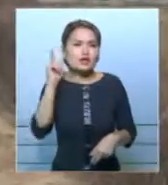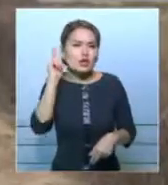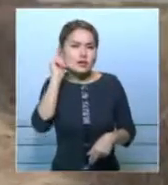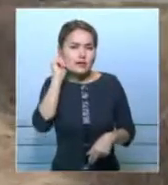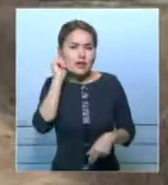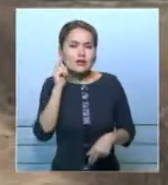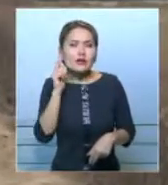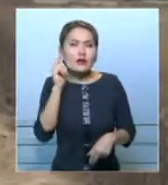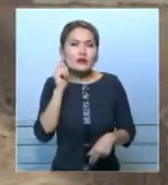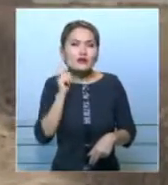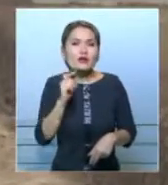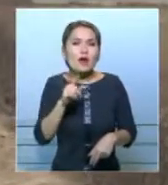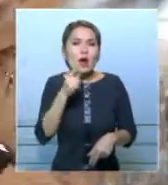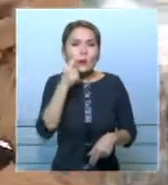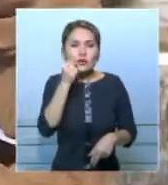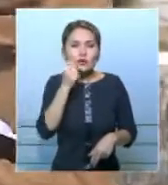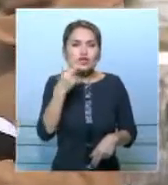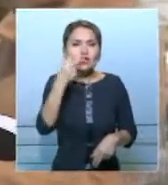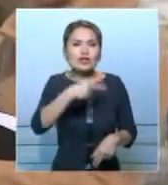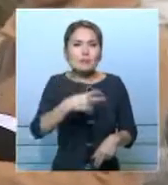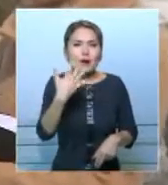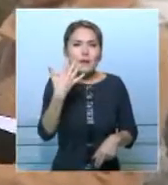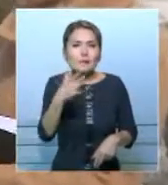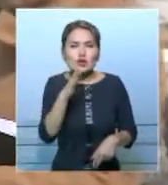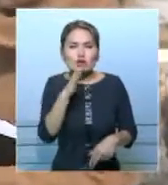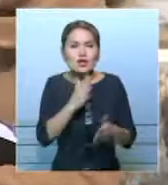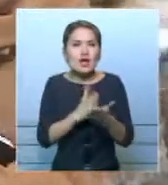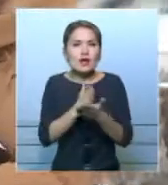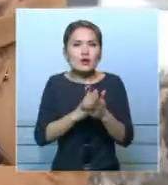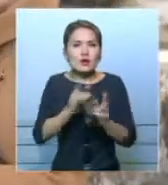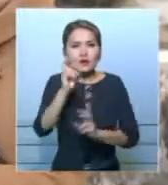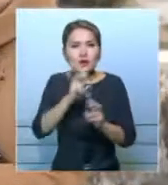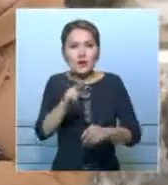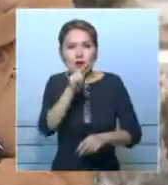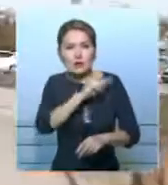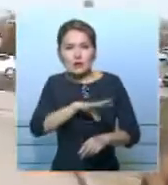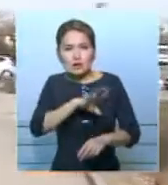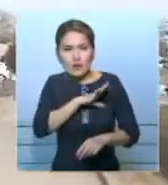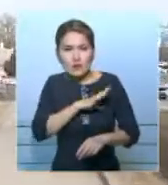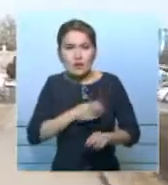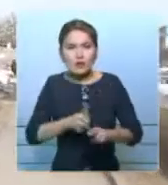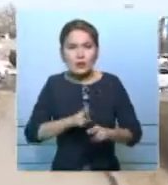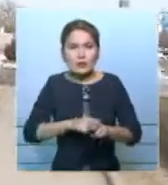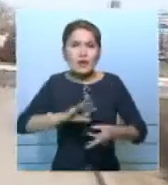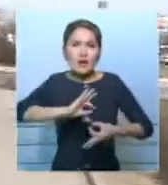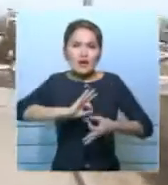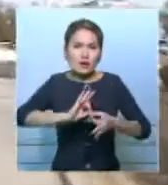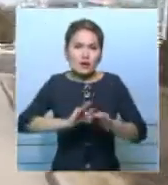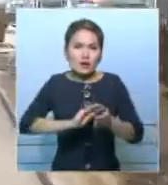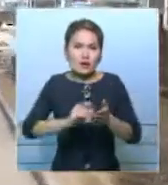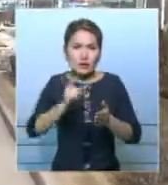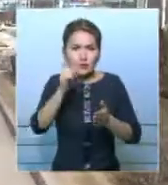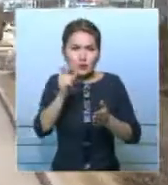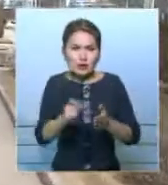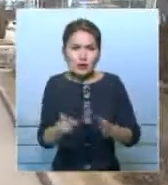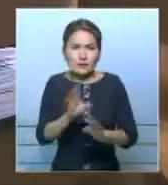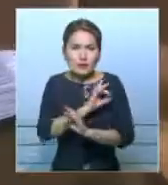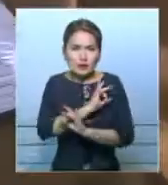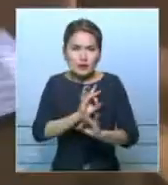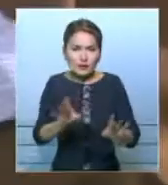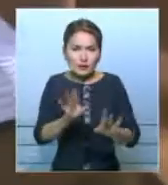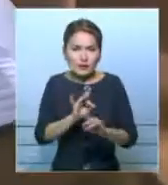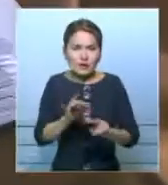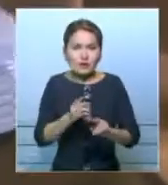жылдан бері мұнай саласында тер төгіп жүр. Қарапайым еңбек адамының тыныс тіршілігімен етене таныспын дейді Садуақас Битан.